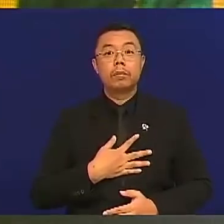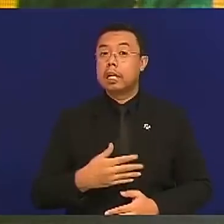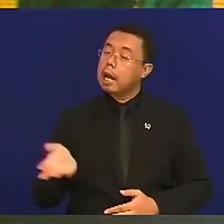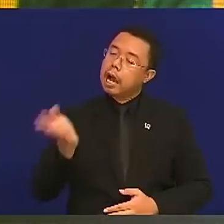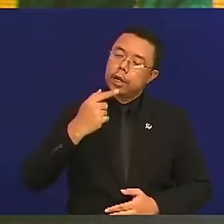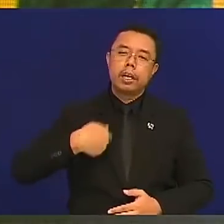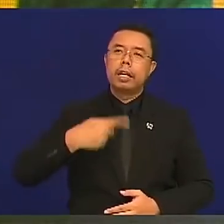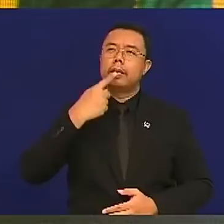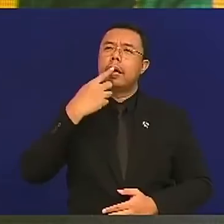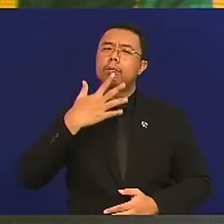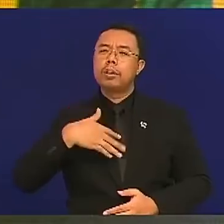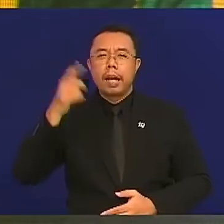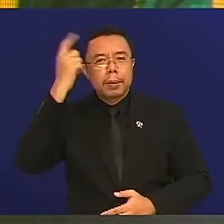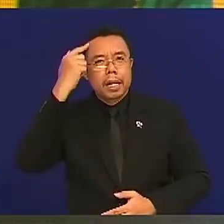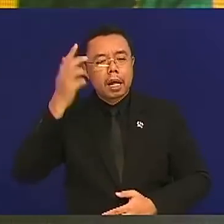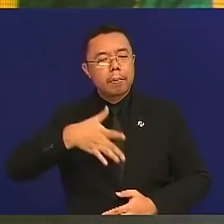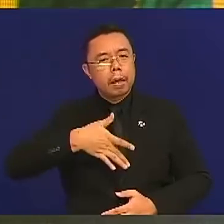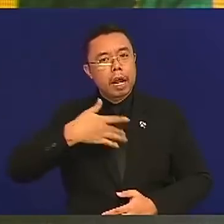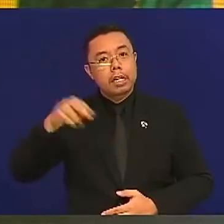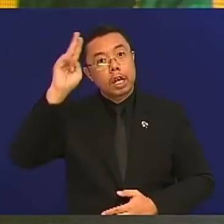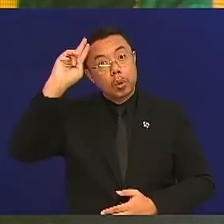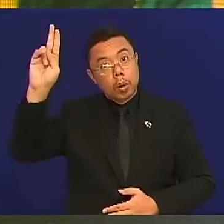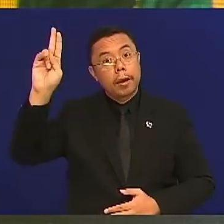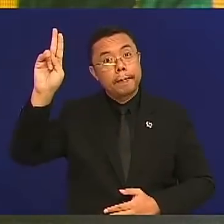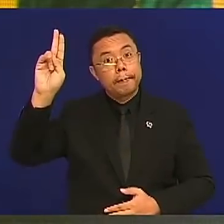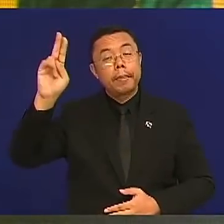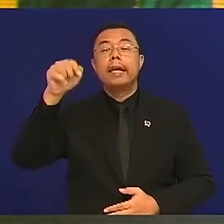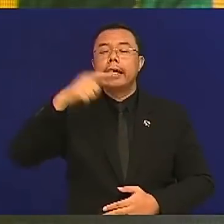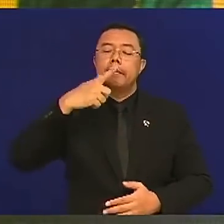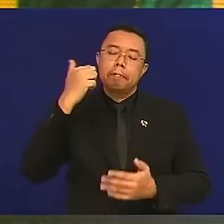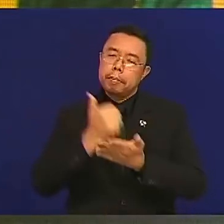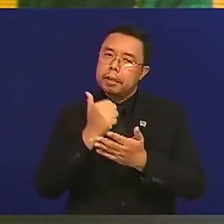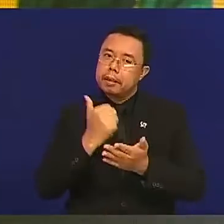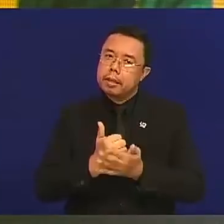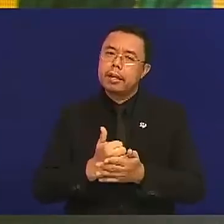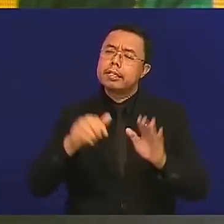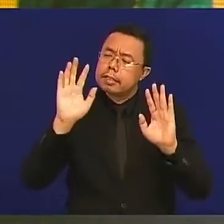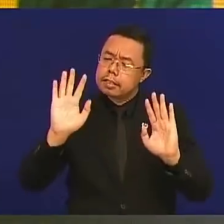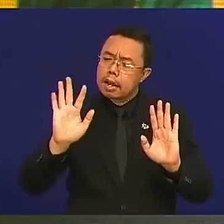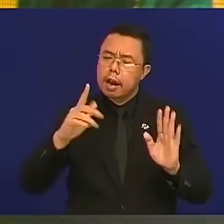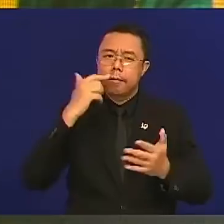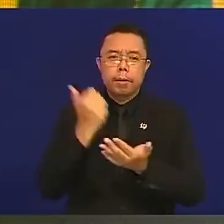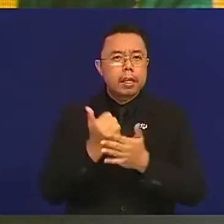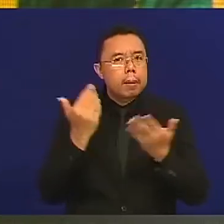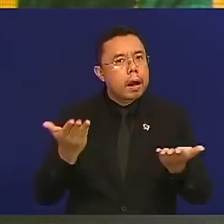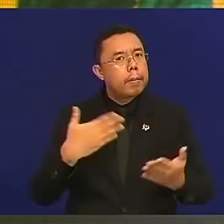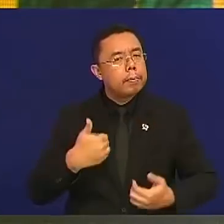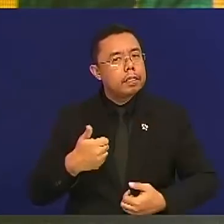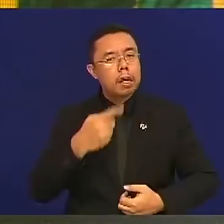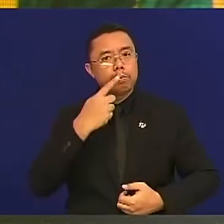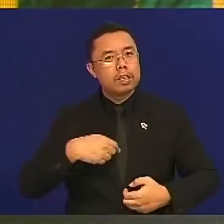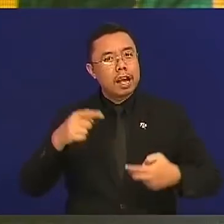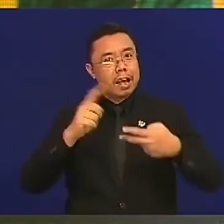Ayo kita memiliki pikiran dan perasaan Tuhan. Ini penting sekali. Bagaimana bisa